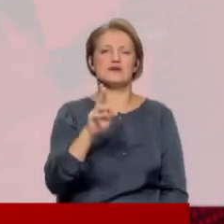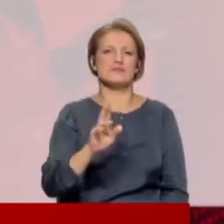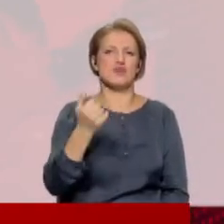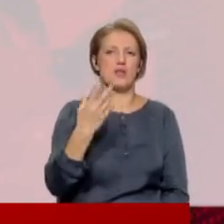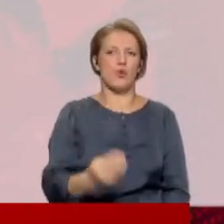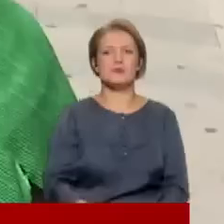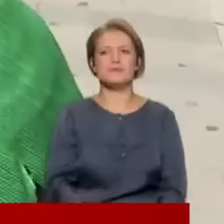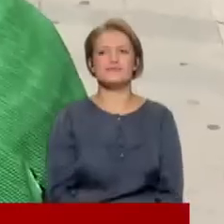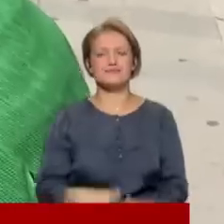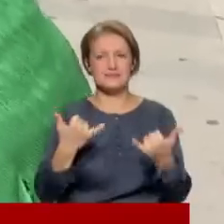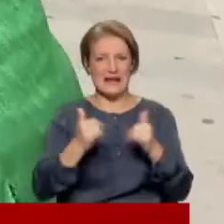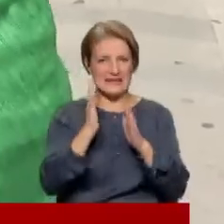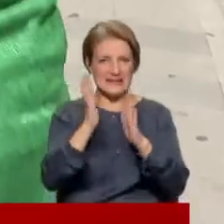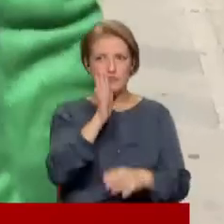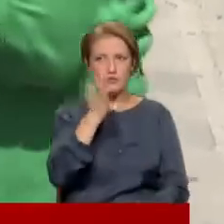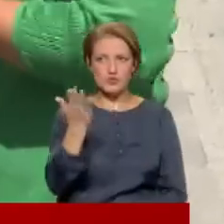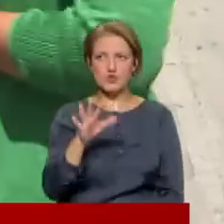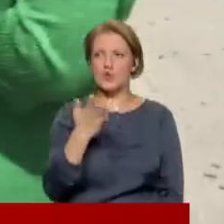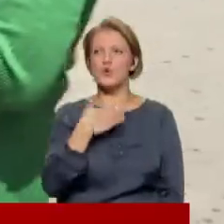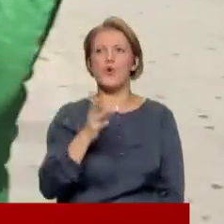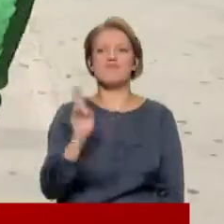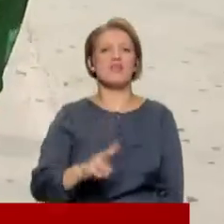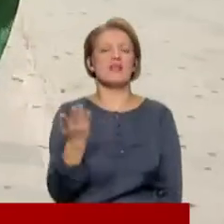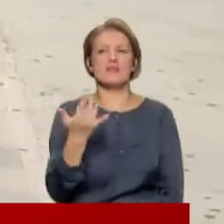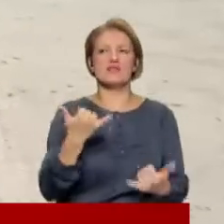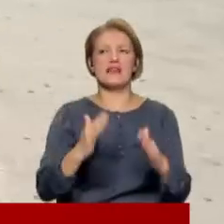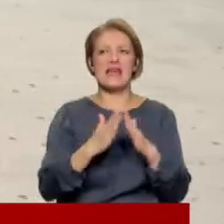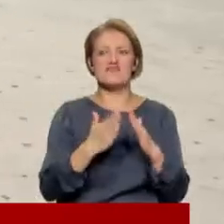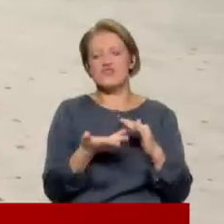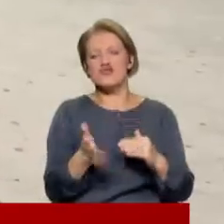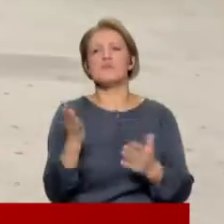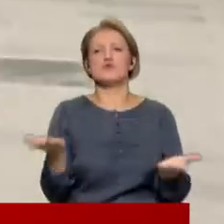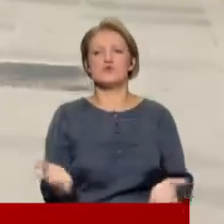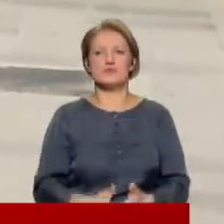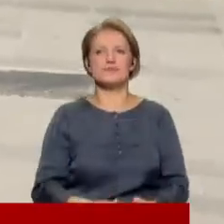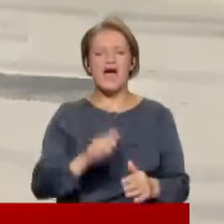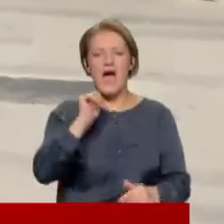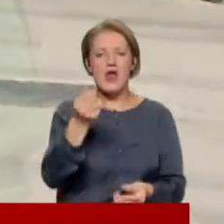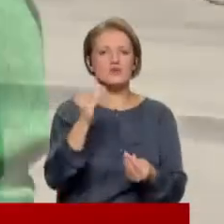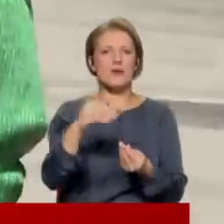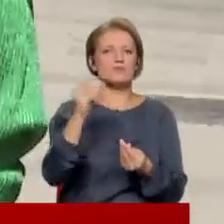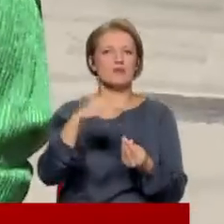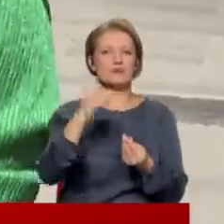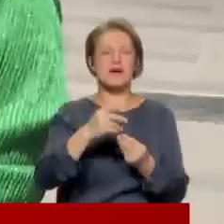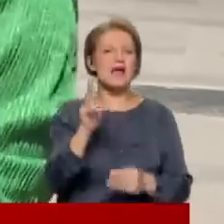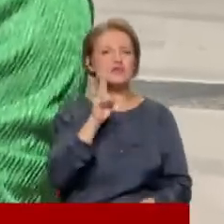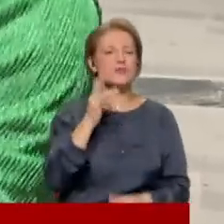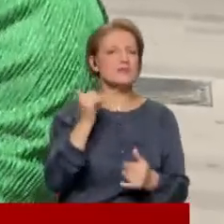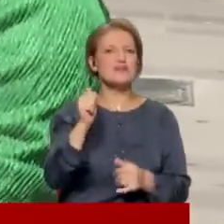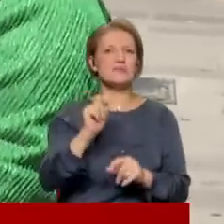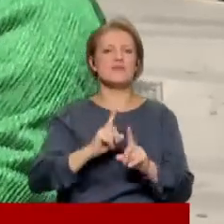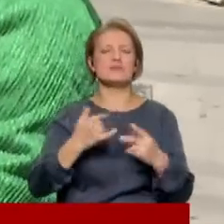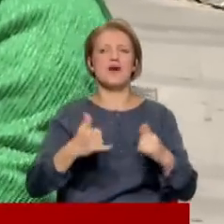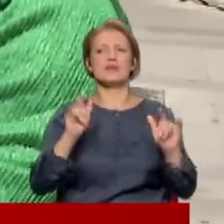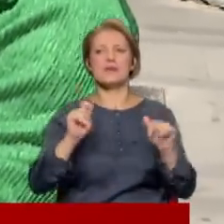%71,76'ya yükseldi. Tatile gidebiliyor musunuz? Yok vallahi, ne tatili, evden çıkamıyoruz tatil. Her gün zam zam. En son ne zaman tatile